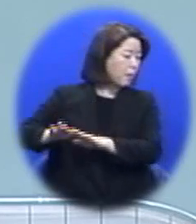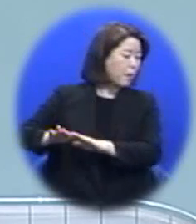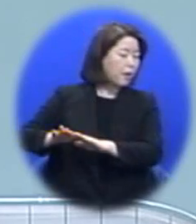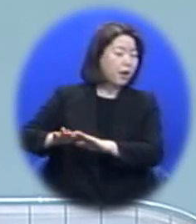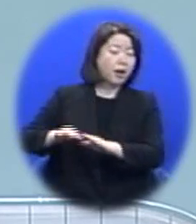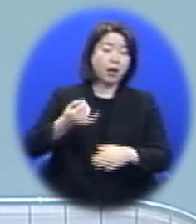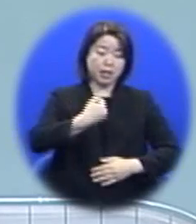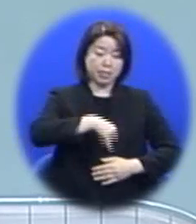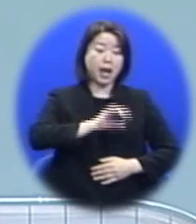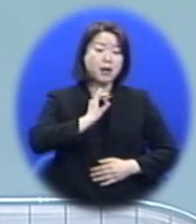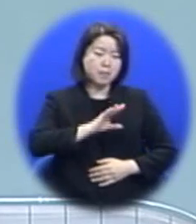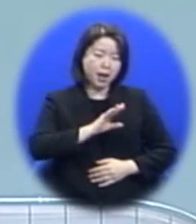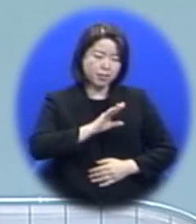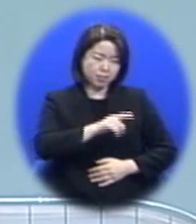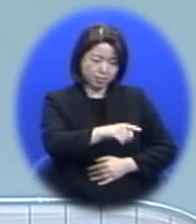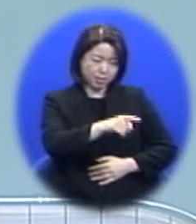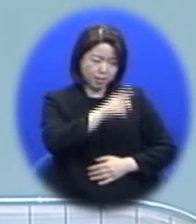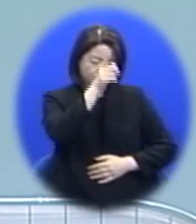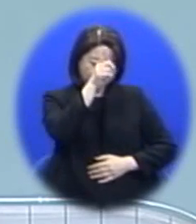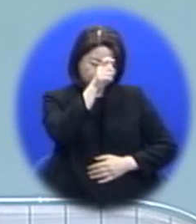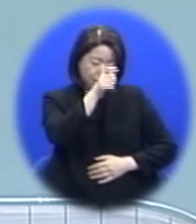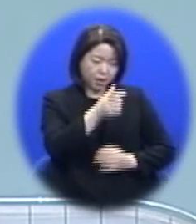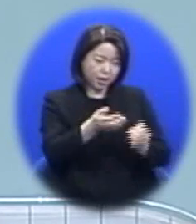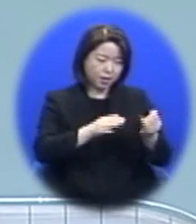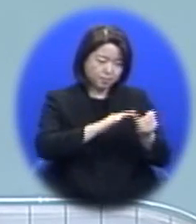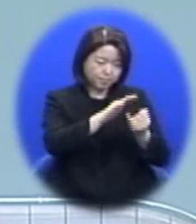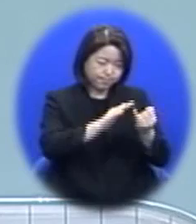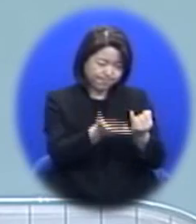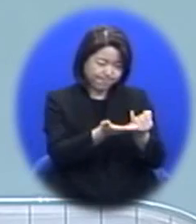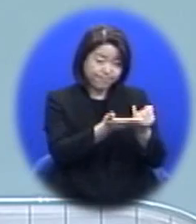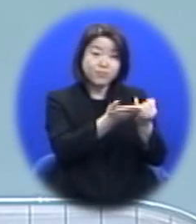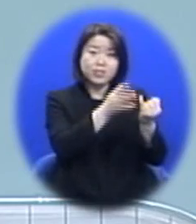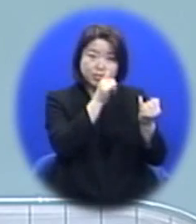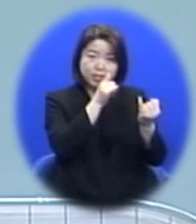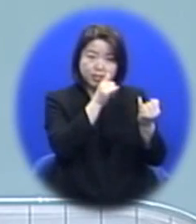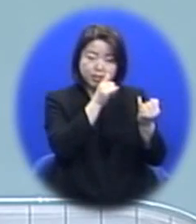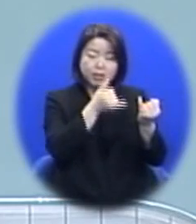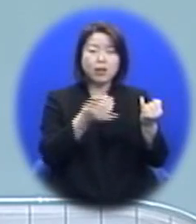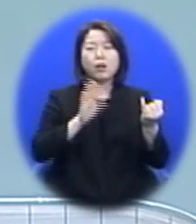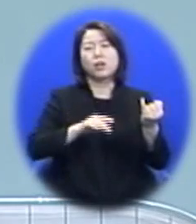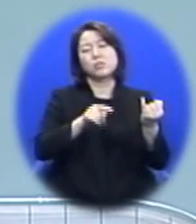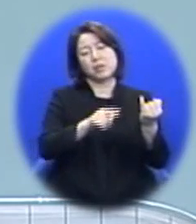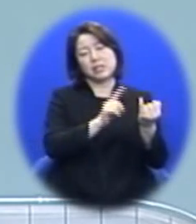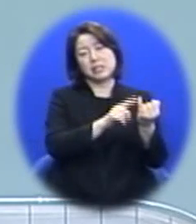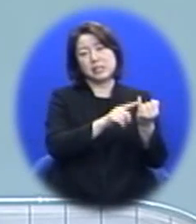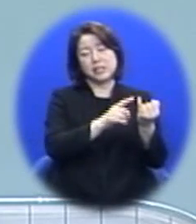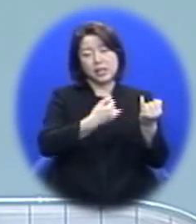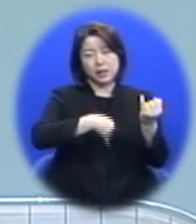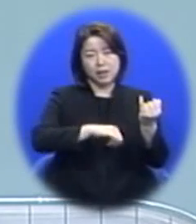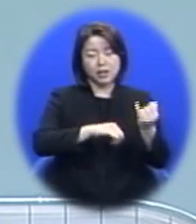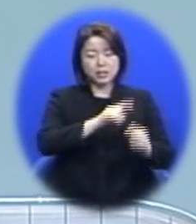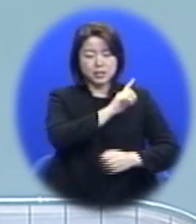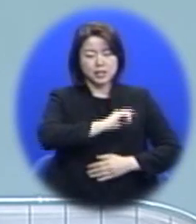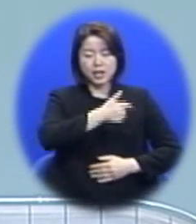외면하면서까지 딸에게 매달렸었는데 그 딸이 사실은 가장 큰 피해자가 되기도 했습니다.